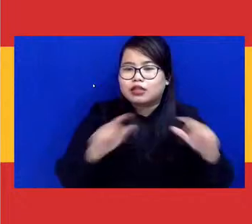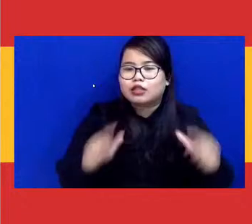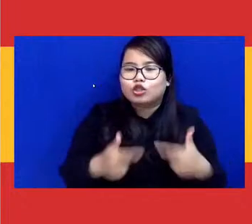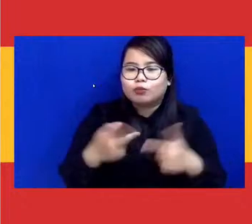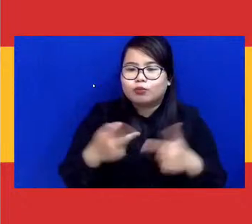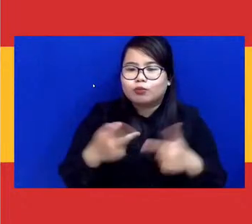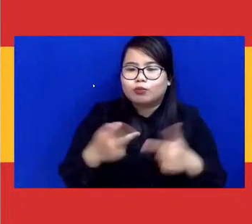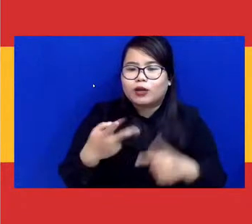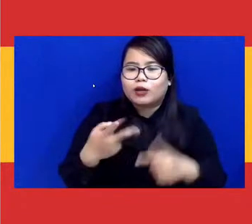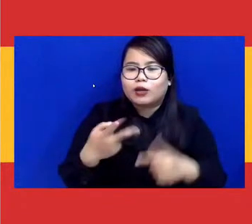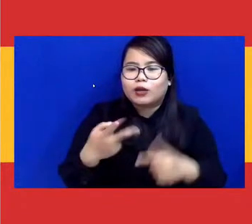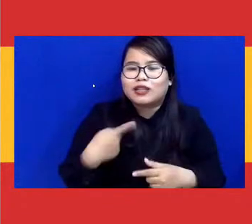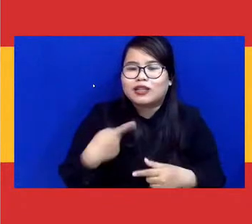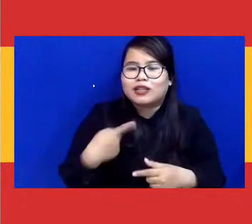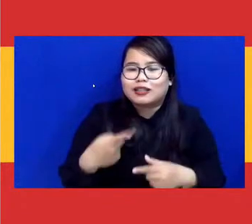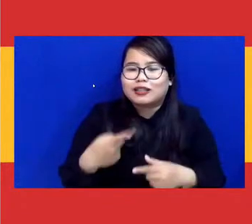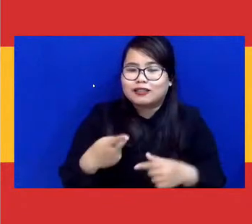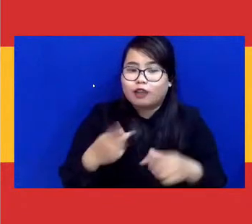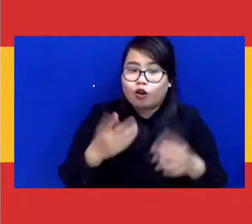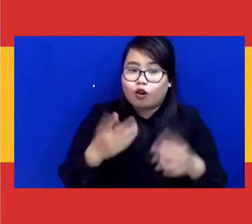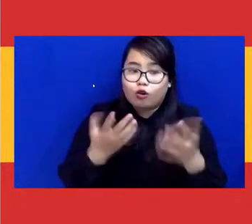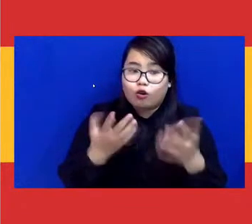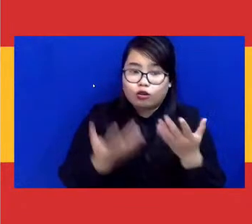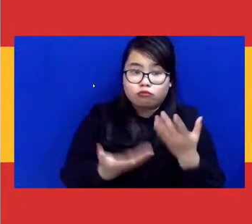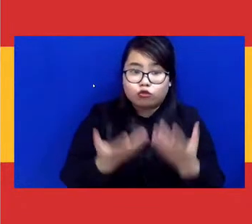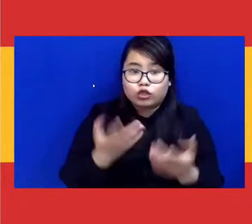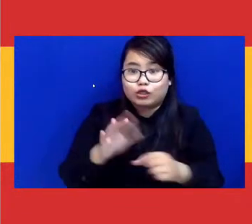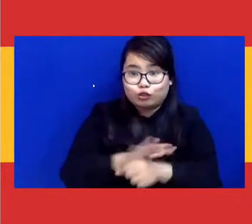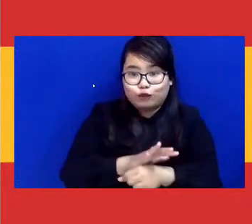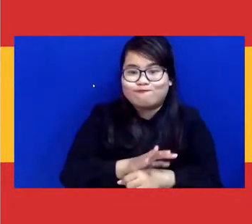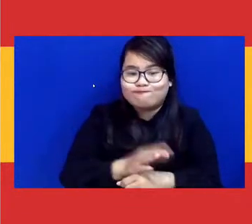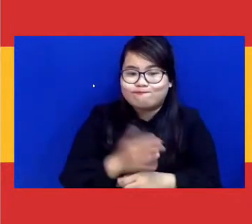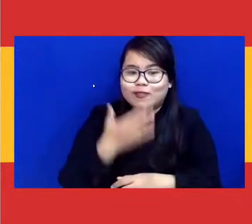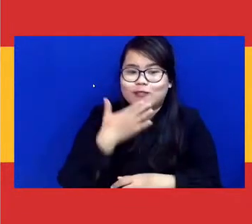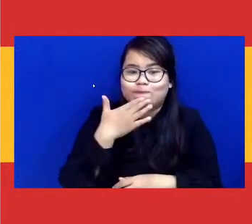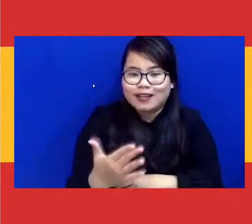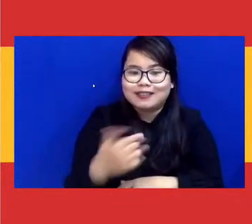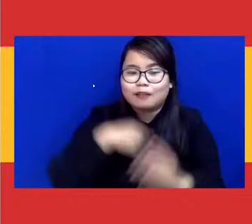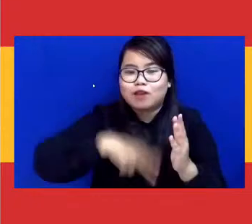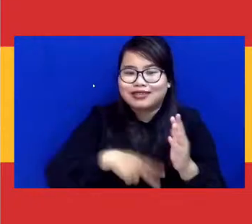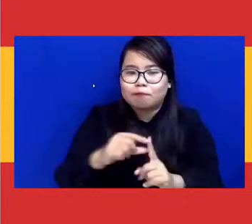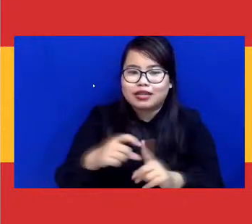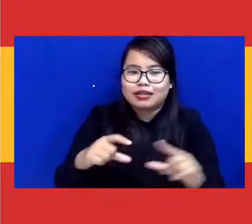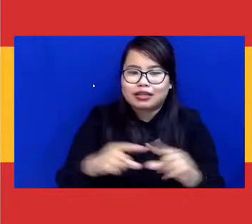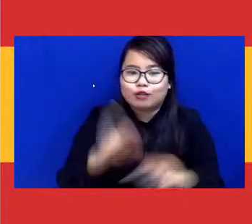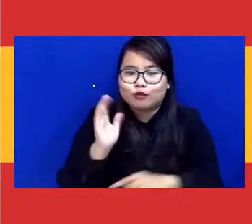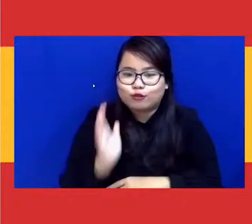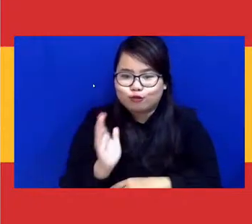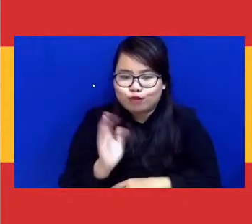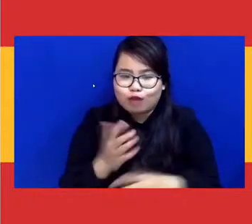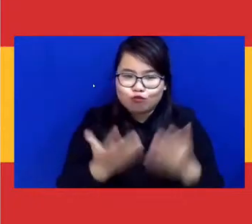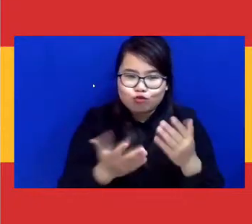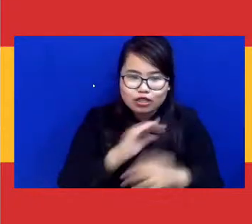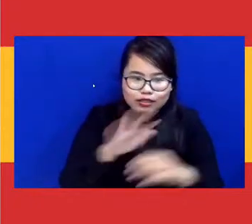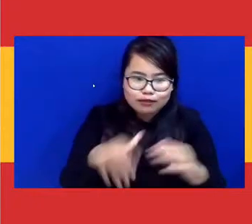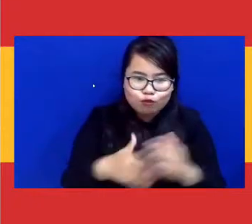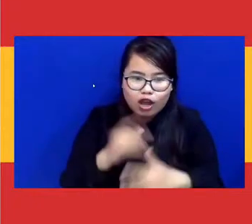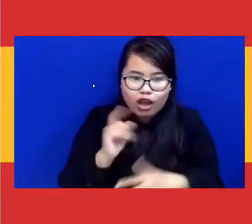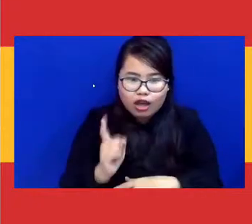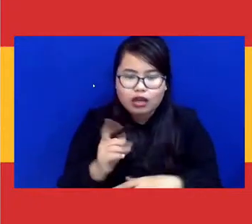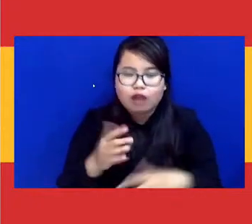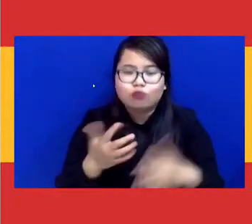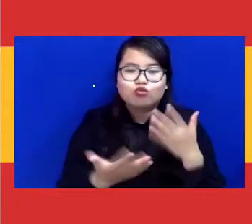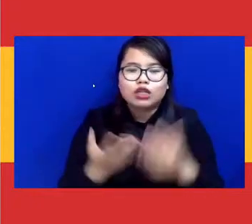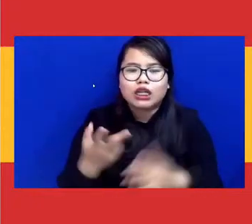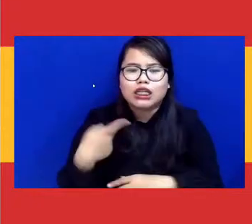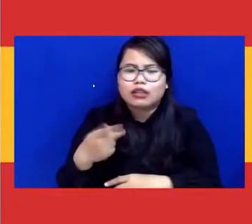Adalah yang sudah kita lakukan pada kehidupan kita sendiri. Demikian saya kira, terima kasih. Saya sudah bacakan beberapa perda. Ya, sudah ada semua. Hanya tentu kita